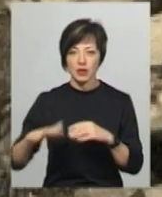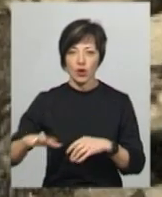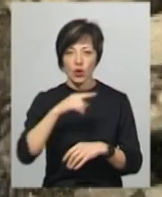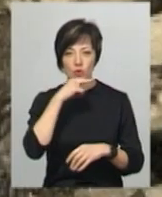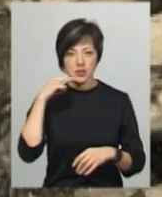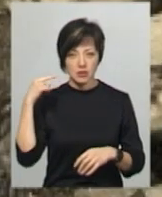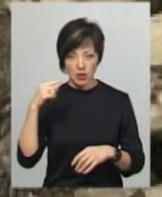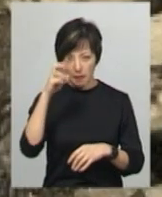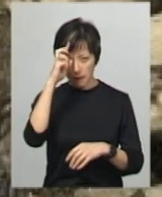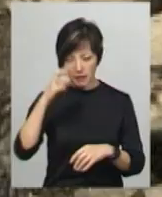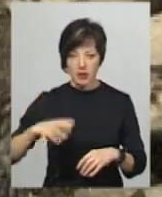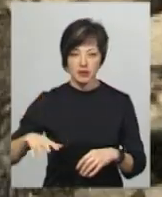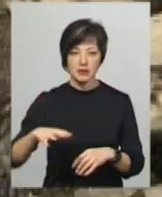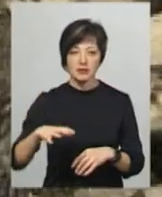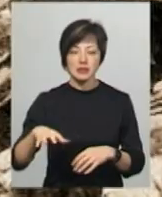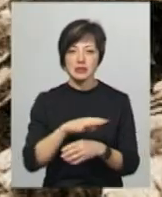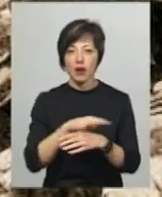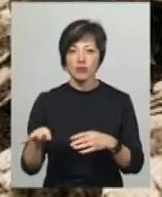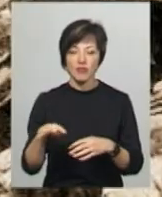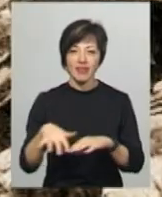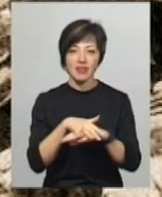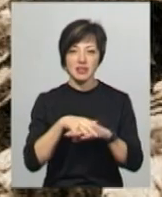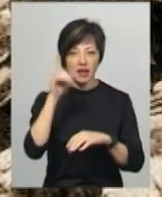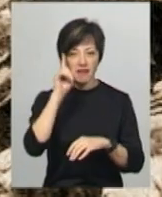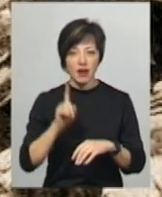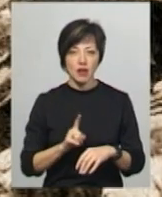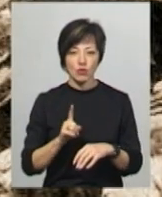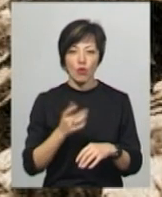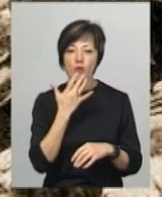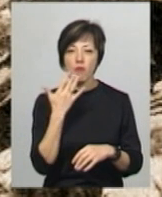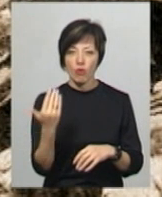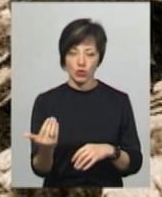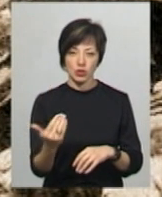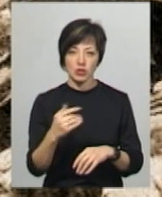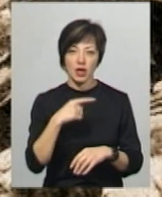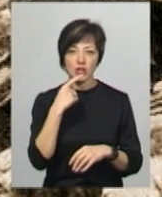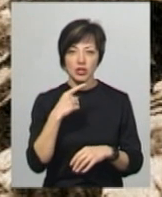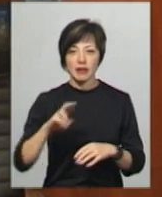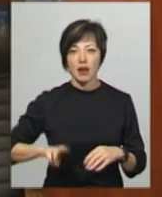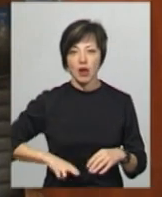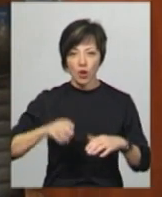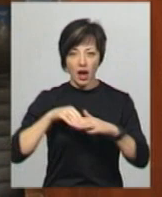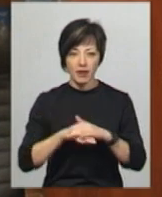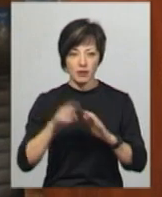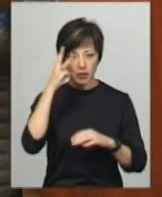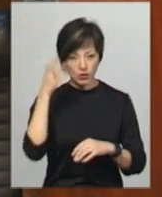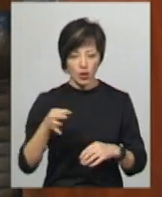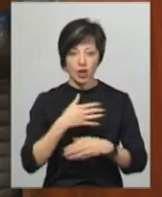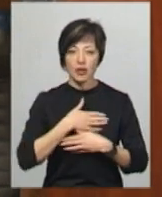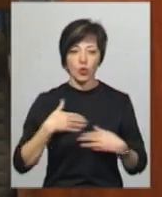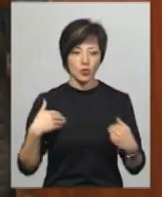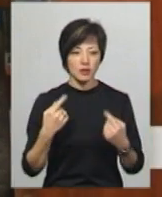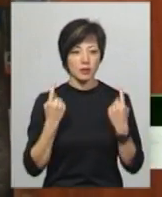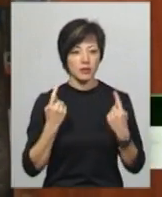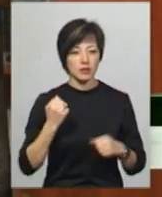під час якого страчило населення єврейського походження, каже директор Державного архіву Хмельницької області Володимир Байдич. Не хотіли, на